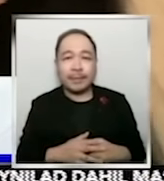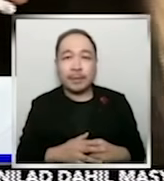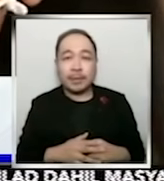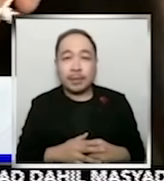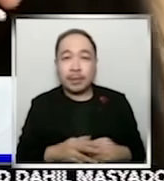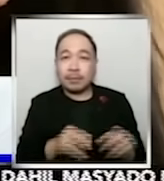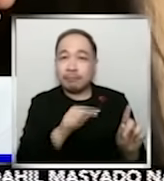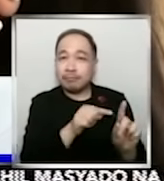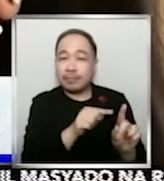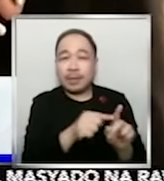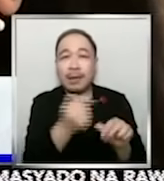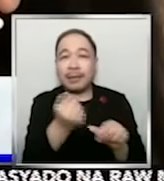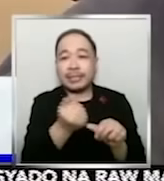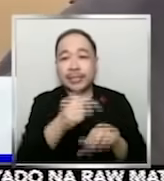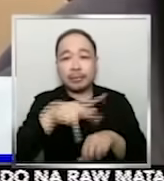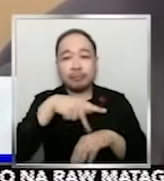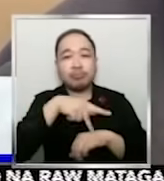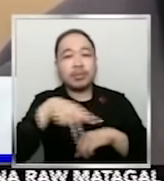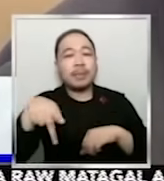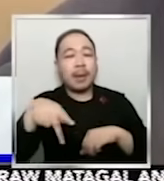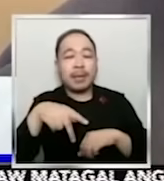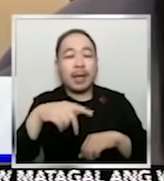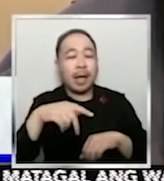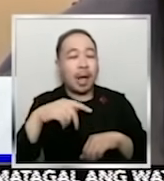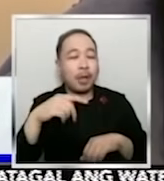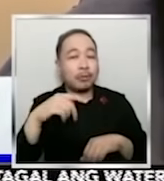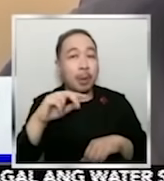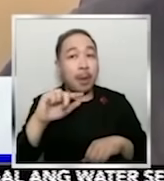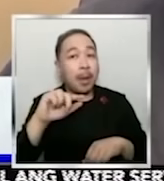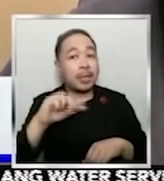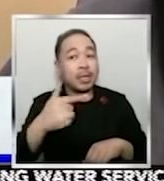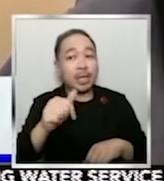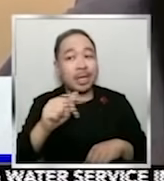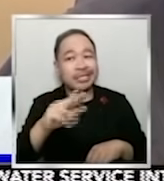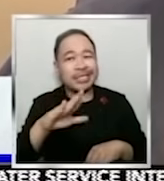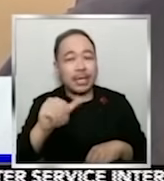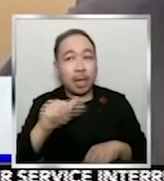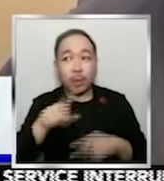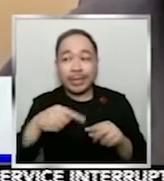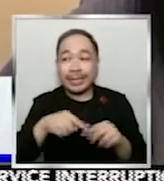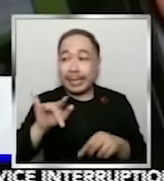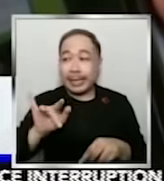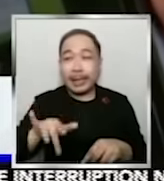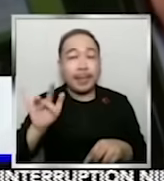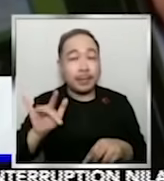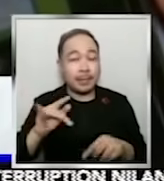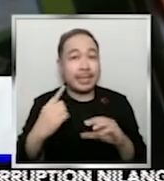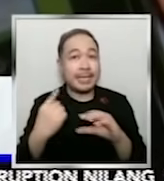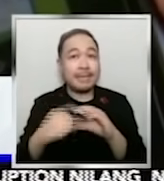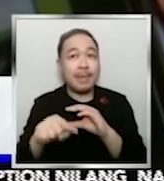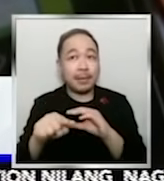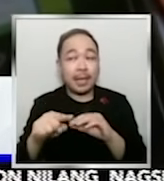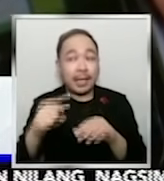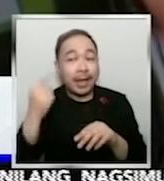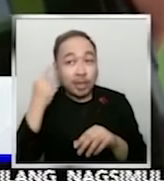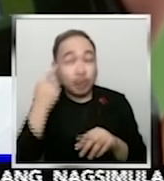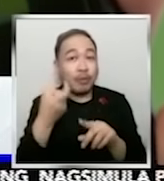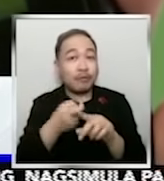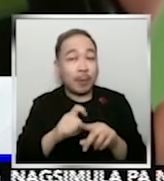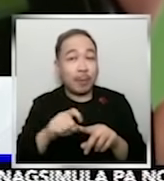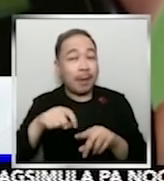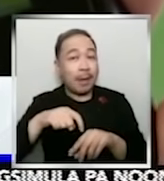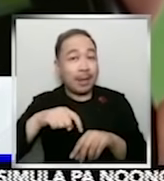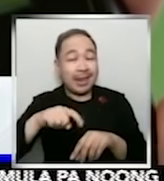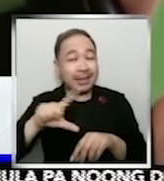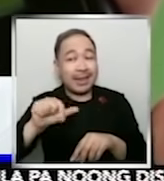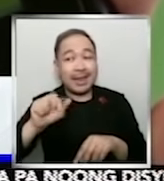assistant principal na si Marlene Garcia nang pag-click niya sa email na inakalang galing mismo sa land bank ang magiging dahilan para maglaho